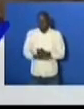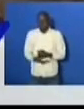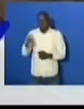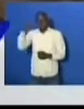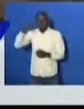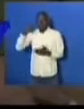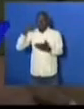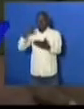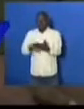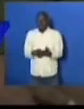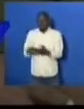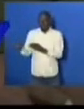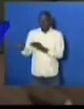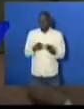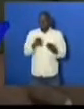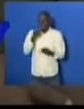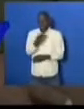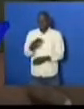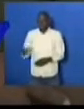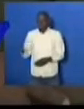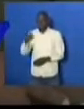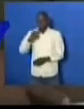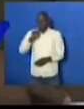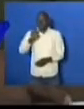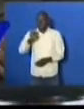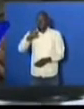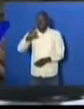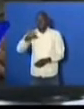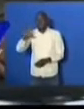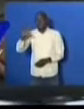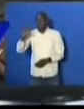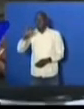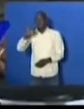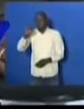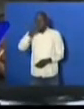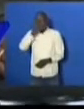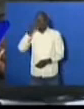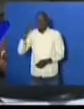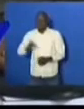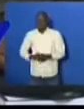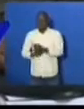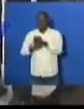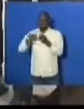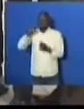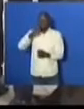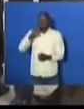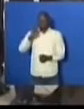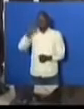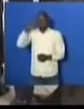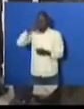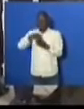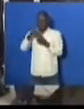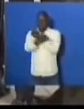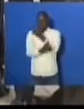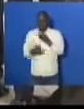le contrôle des mouvements des matières nucléaires et radioactives pour une meilleure sécurité nucléaire dans les pays du g5